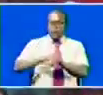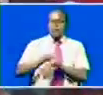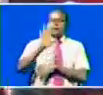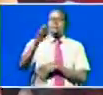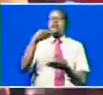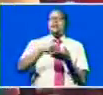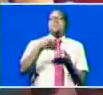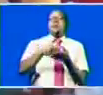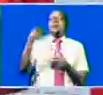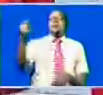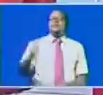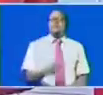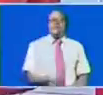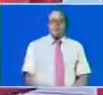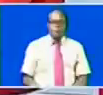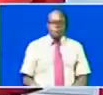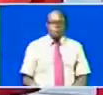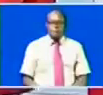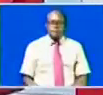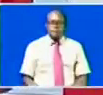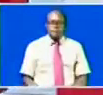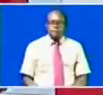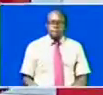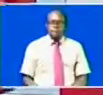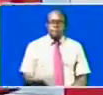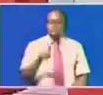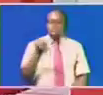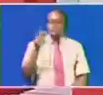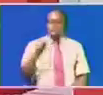is my principle. Na mtazamaji, KTN leo ingali inaendelea.